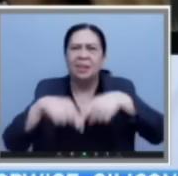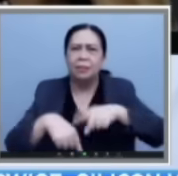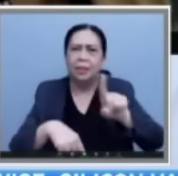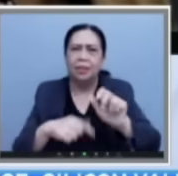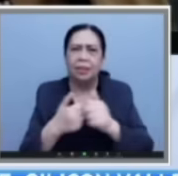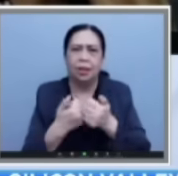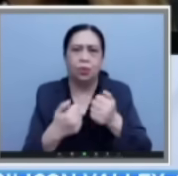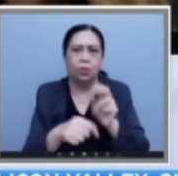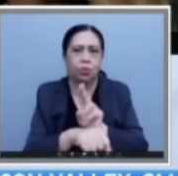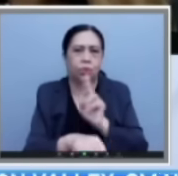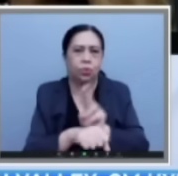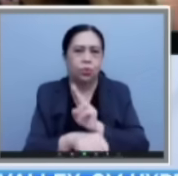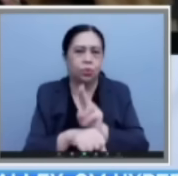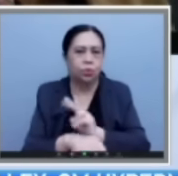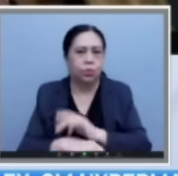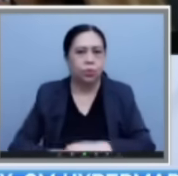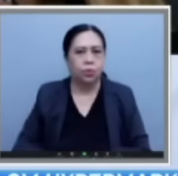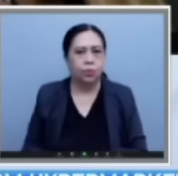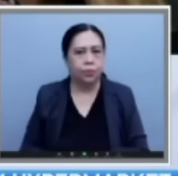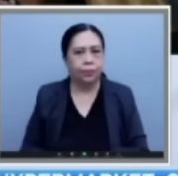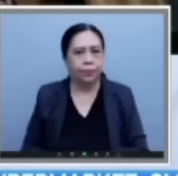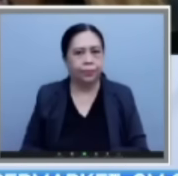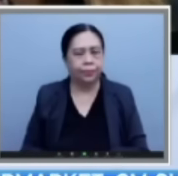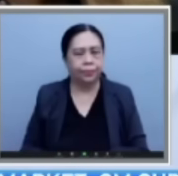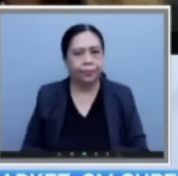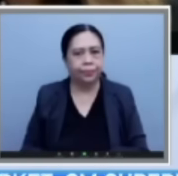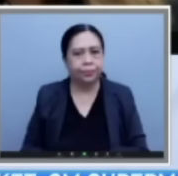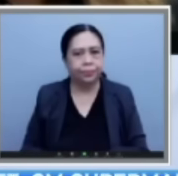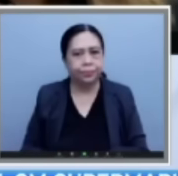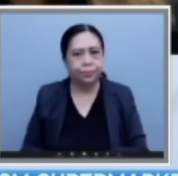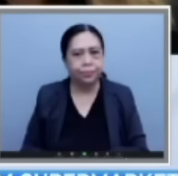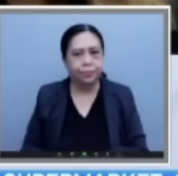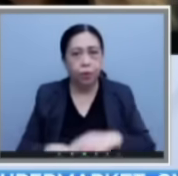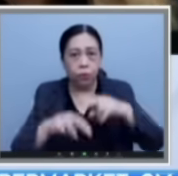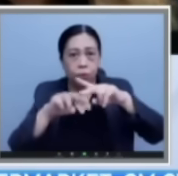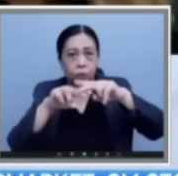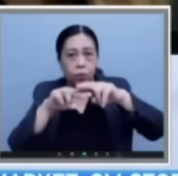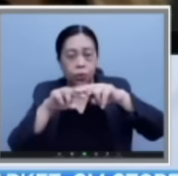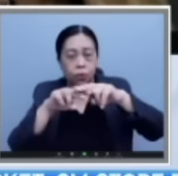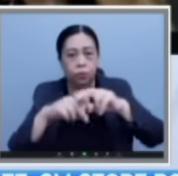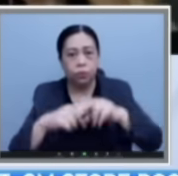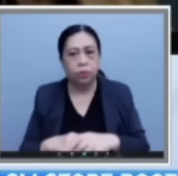mo gagawin yung ano ha yung paglagay ng asin ano